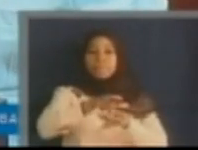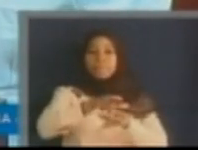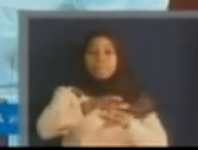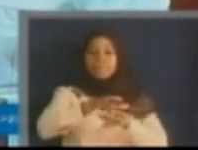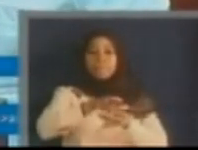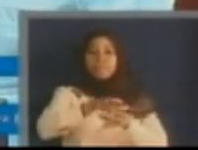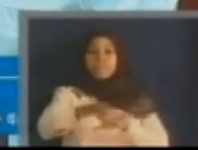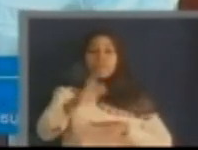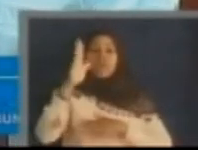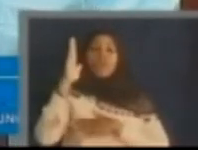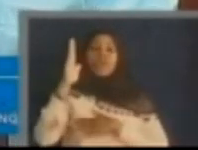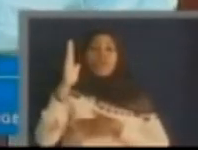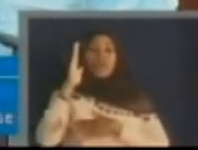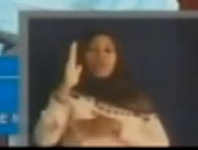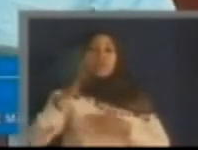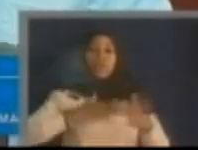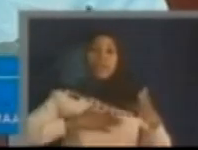hoja yetu imechangiwa